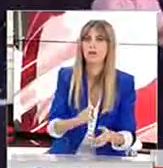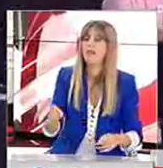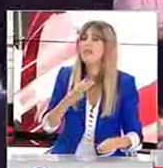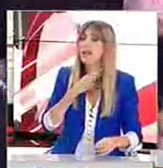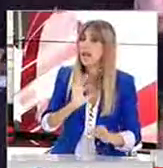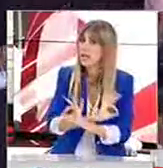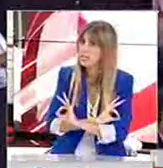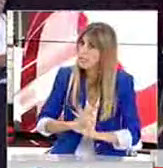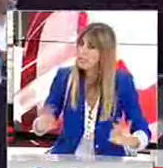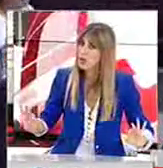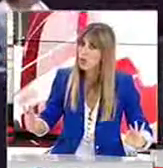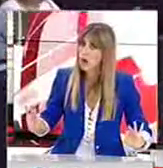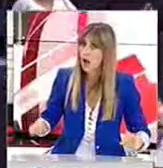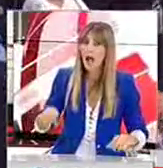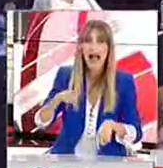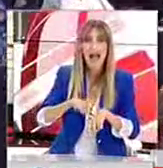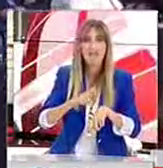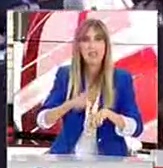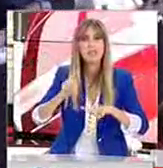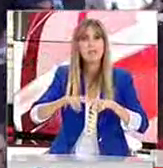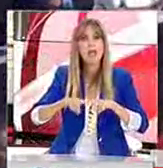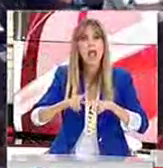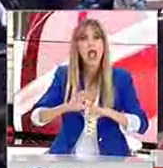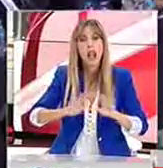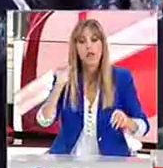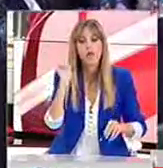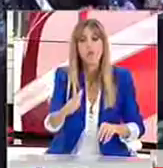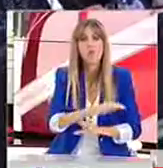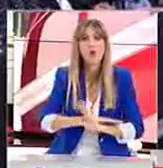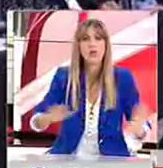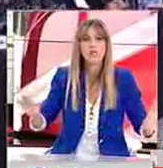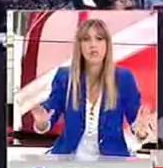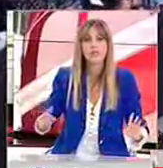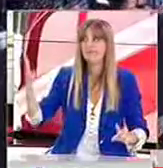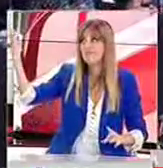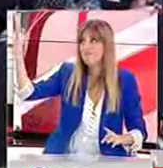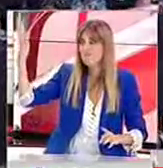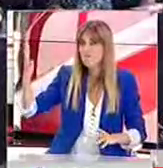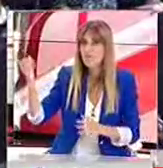μέλλον ακριβώς για να διασφαλιστεί το σύνολο δημοσίου και ιδιωτικού τομέα.